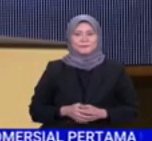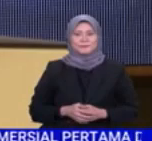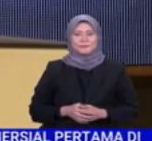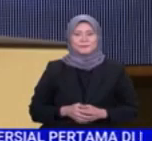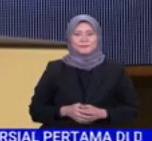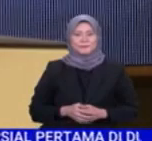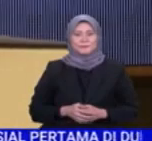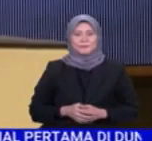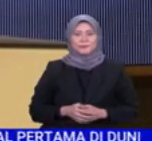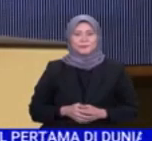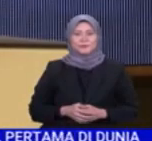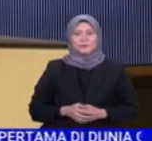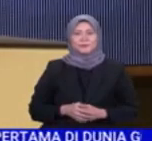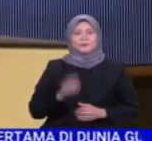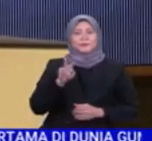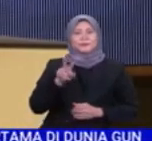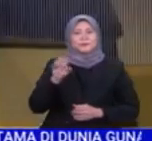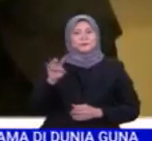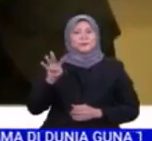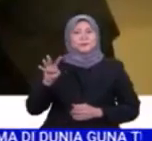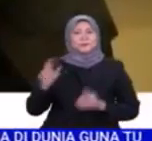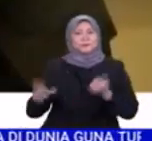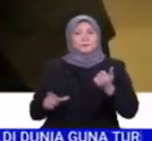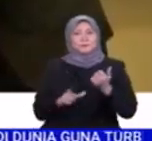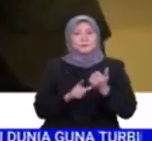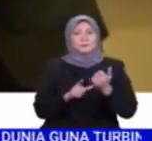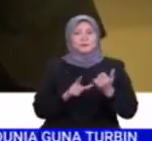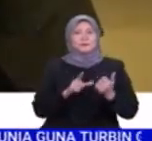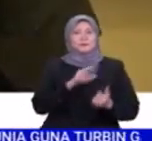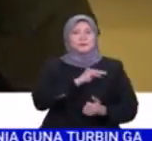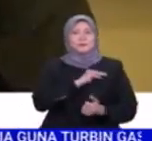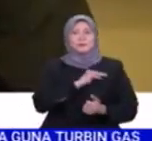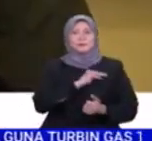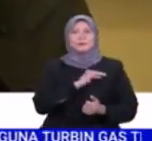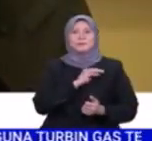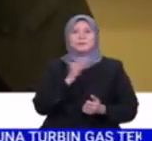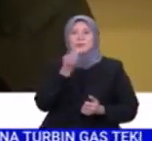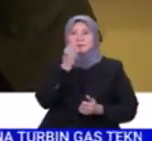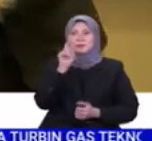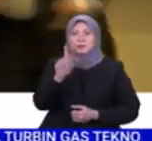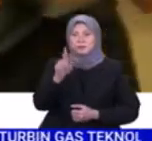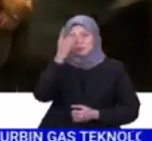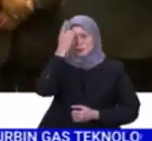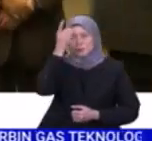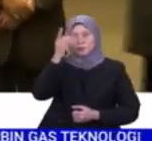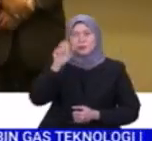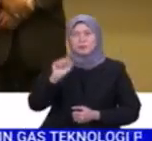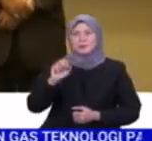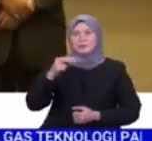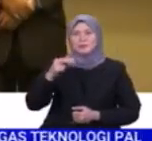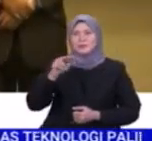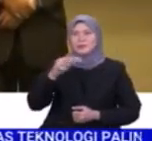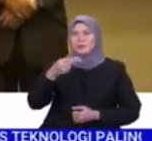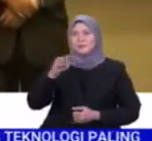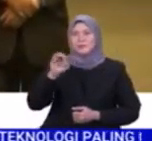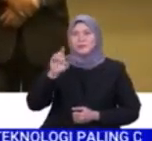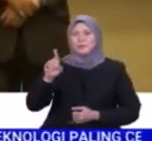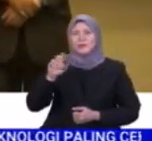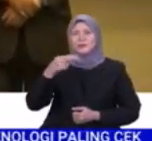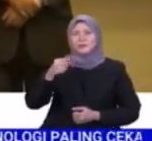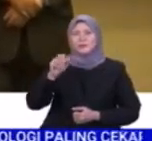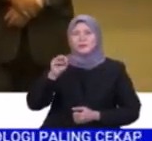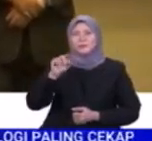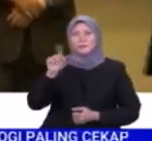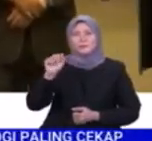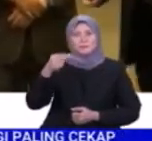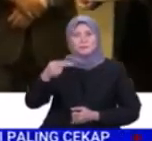Menko 24 dirasmikan Timbalan Menteri Pertanian dan Industri Makanan 1, Datuk Seri Ahmad Hamzah. Beliau